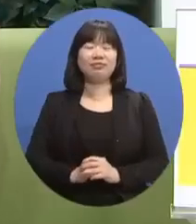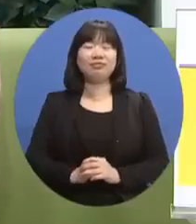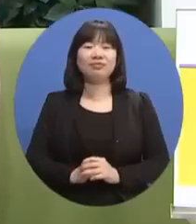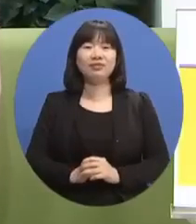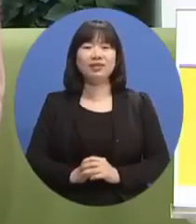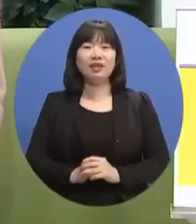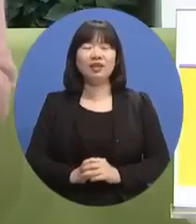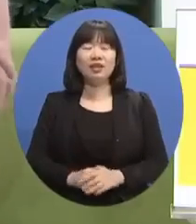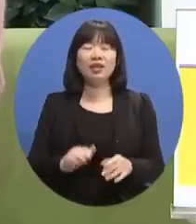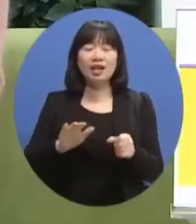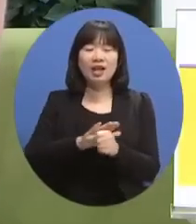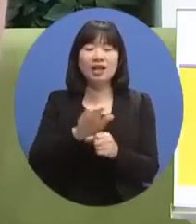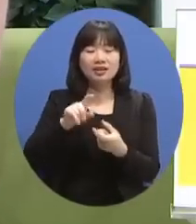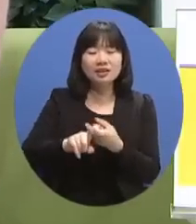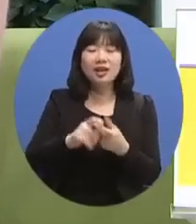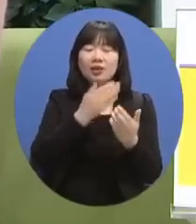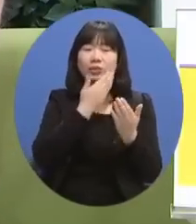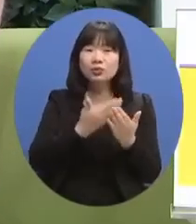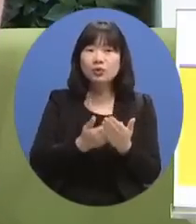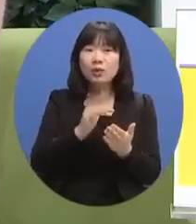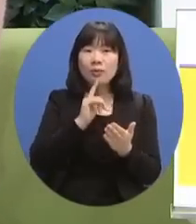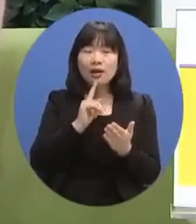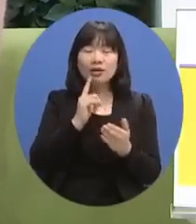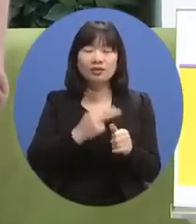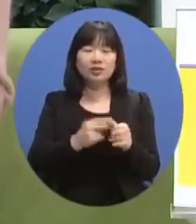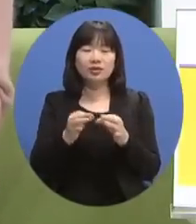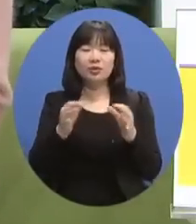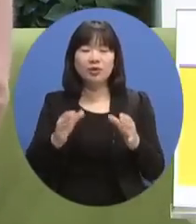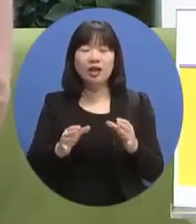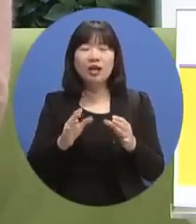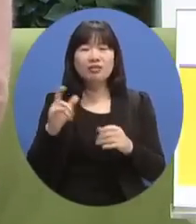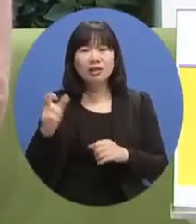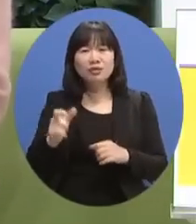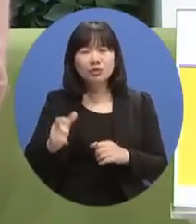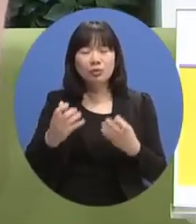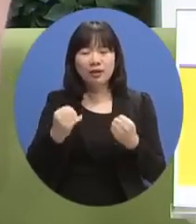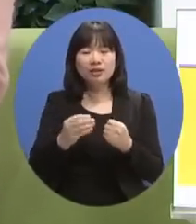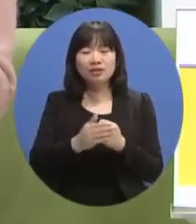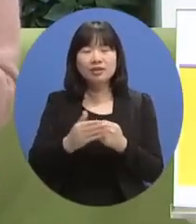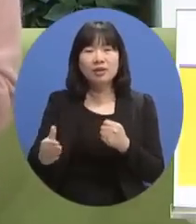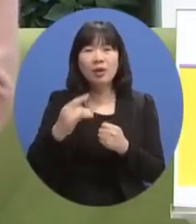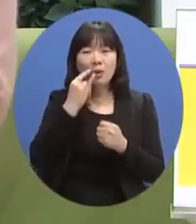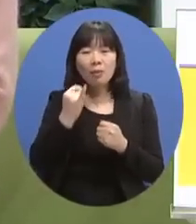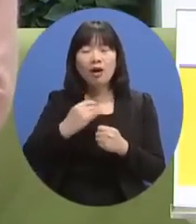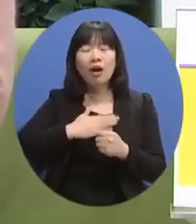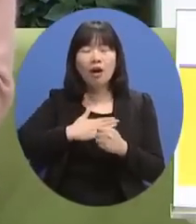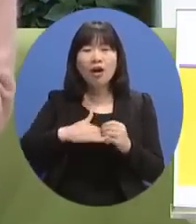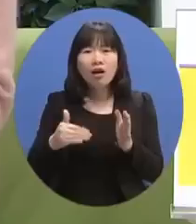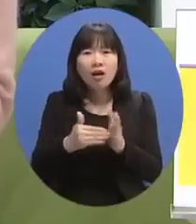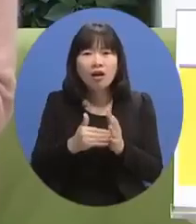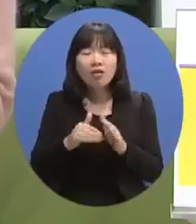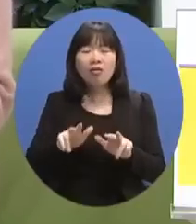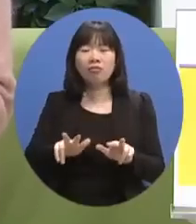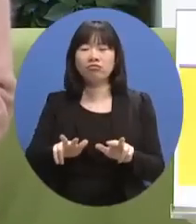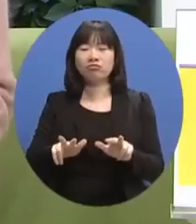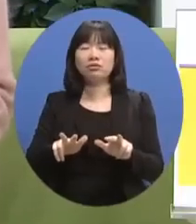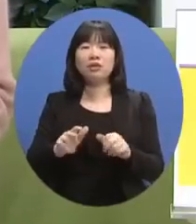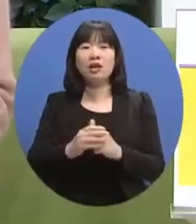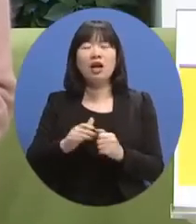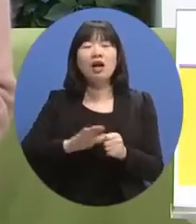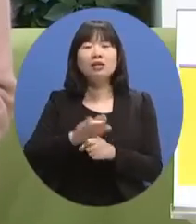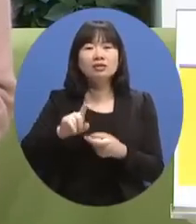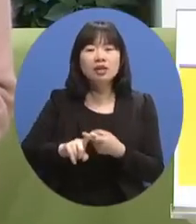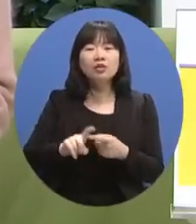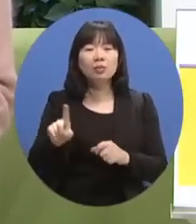안녕하세요. 이 선생님, 그 애착이 중요하다는 거는 선생님이 그동안 방송에서 많이 강조해 주셔가지고 엄마들이 다 알고는 있는데 그럼 막상 애착이